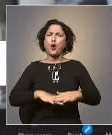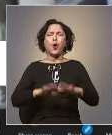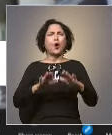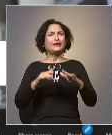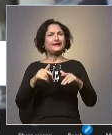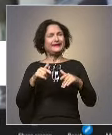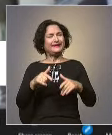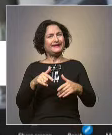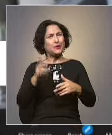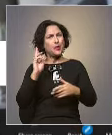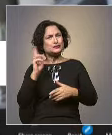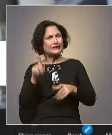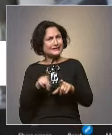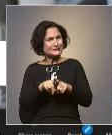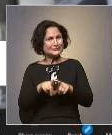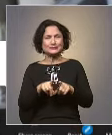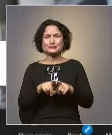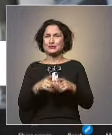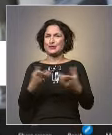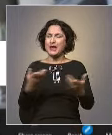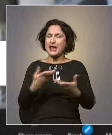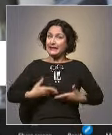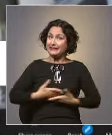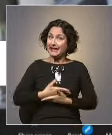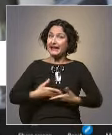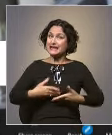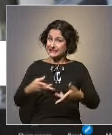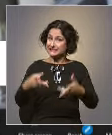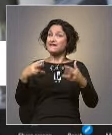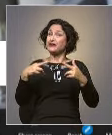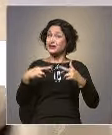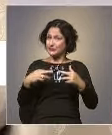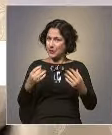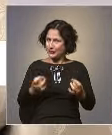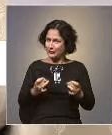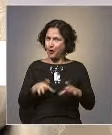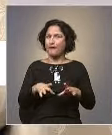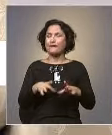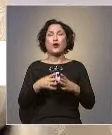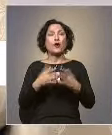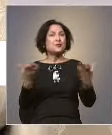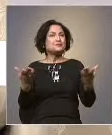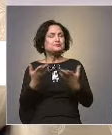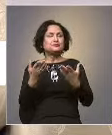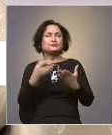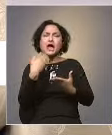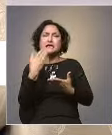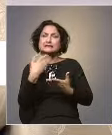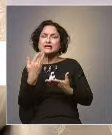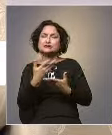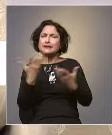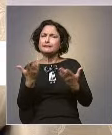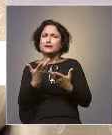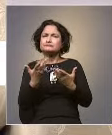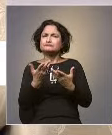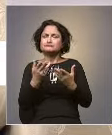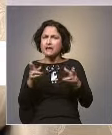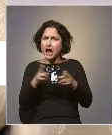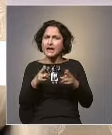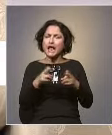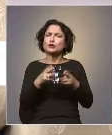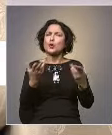да, интереса се връща. А какво се случва интереса... с децата там? Какво правят? Кажете ни много накратко. С какво е толкова любопитен и полезен